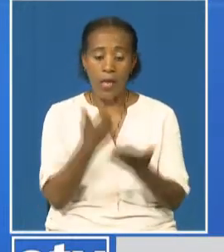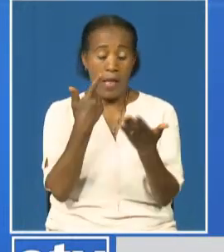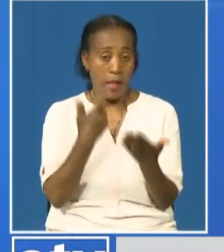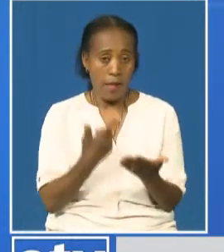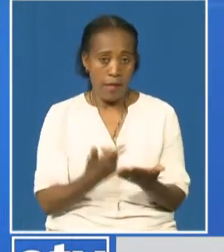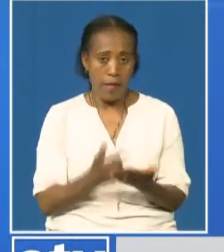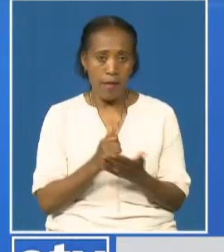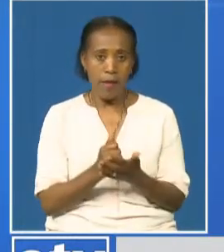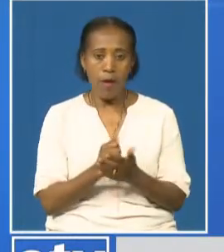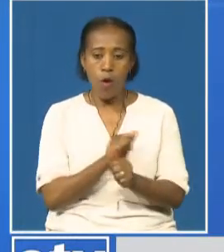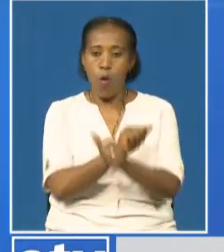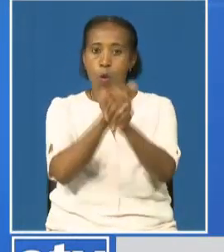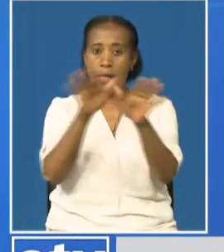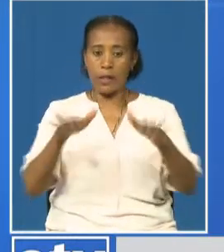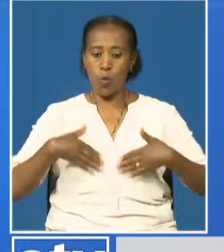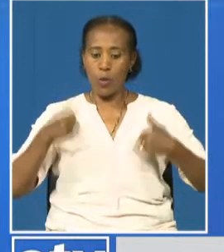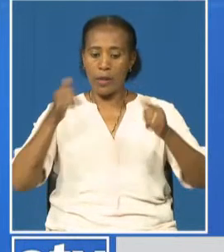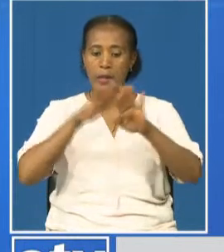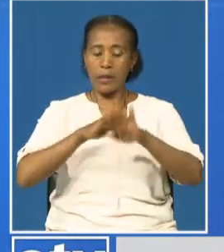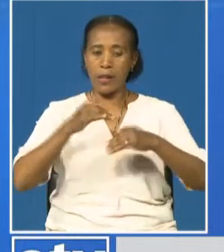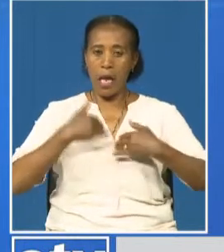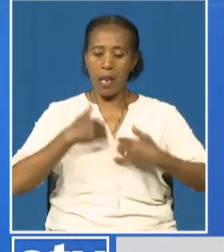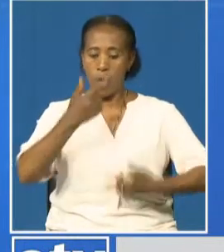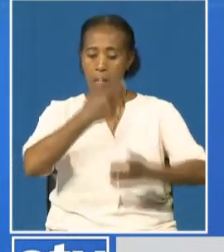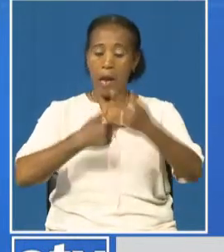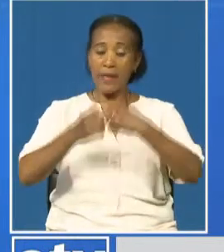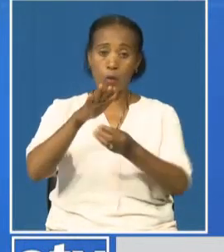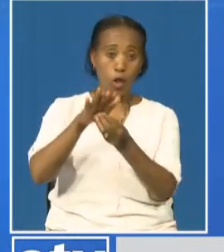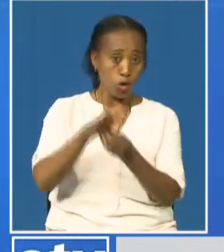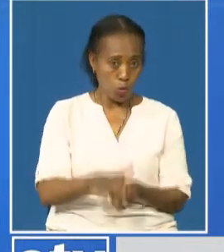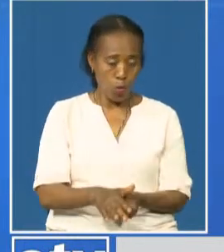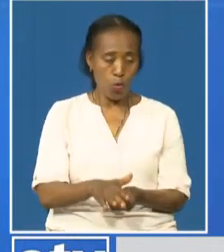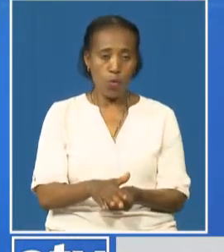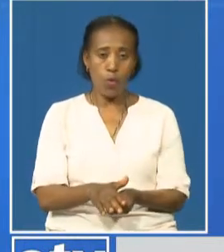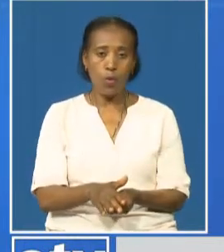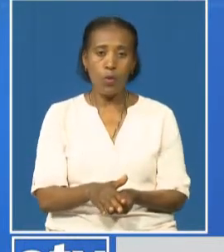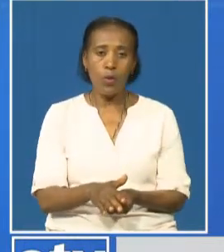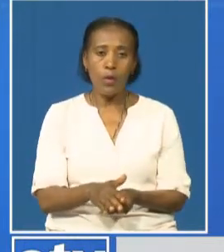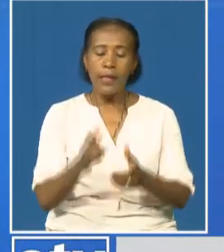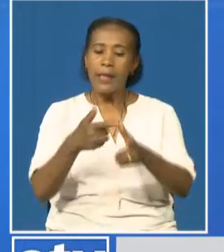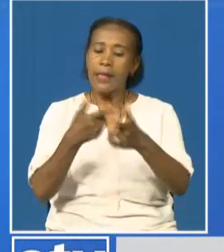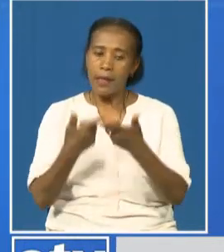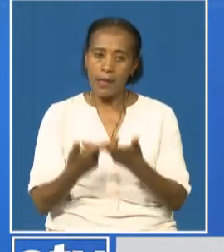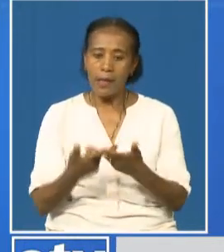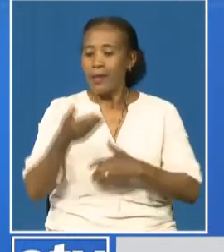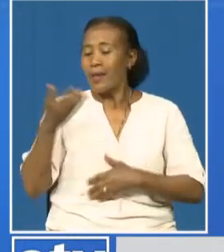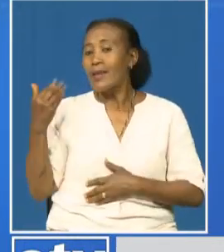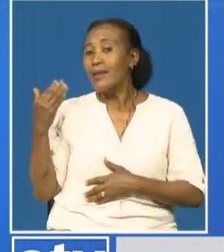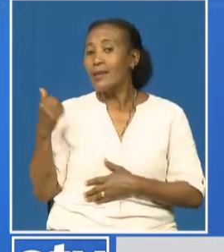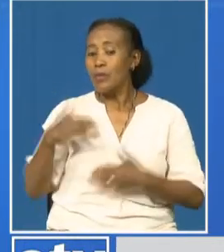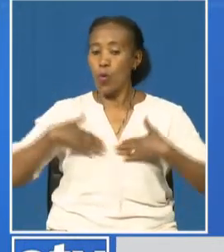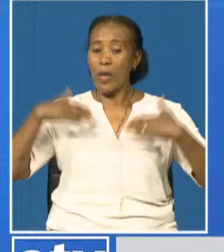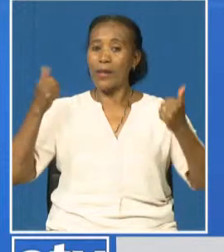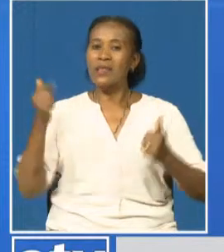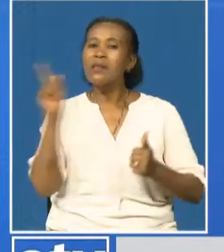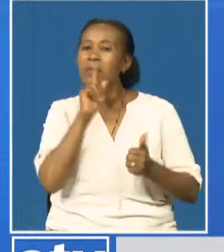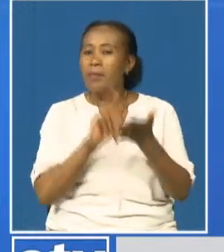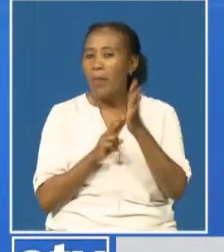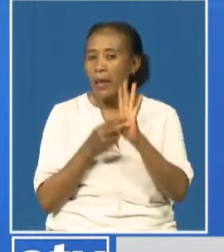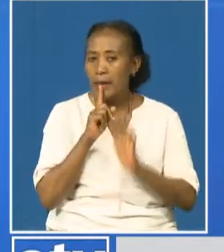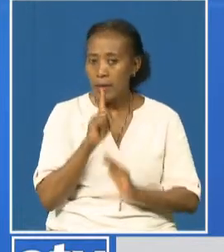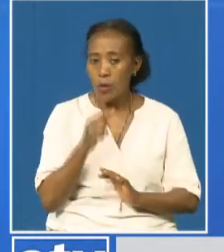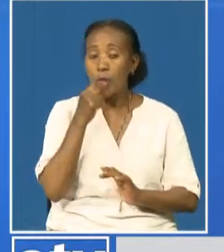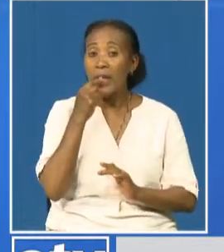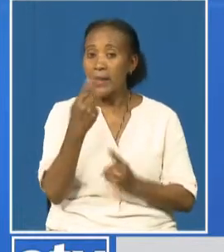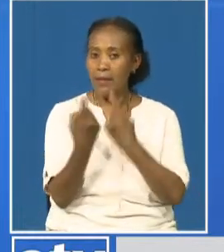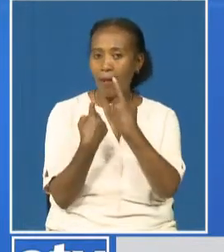ይሄ ወረርሽኝ በወጣቶች ላይ ያመጣው ተጽዕኖ እንግዲህ ቅድም ወጣትነት ምን ማለት ነው የሚለው